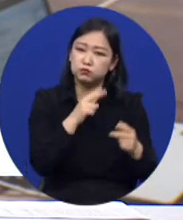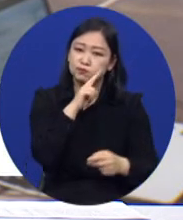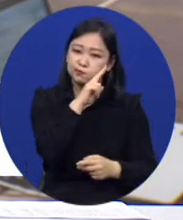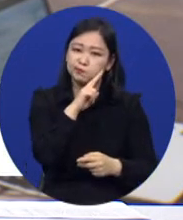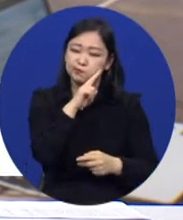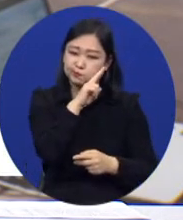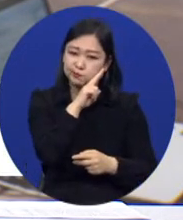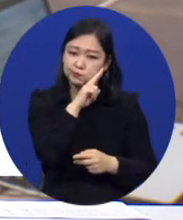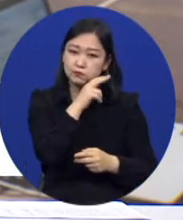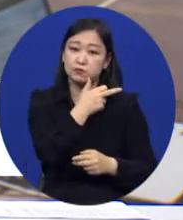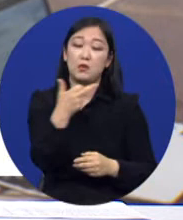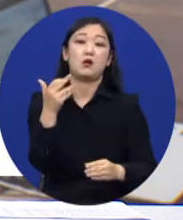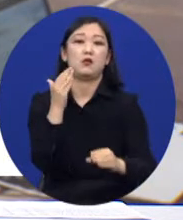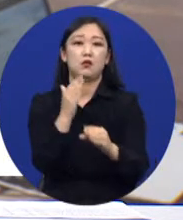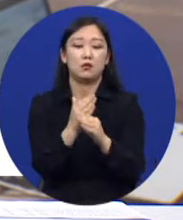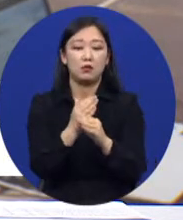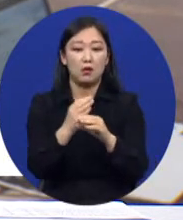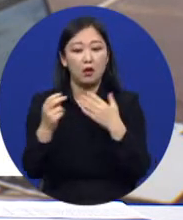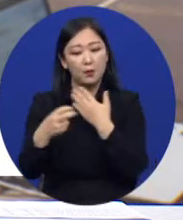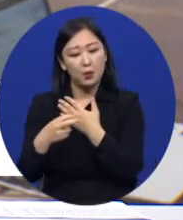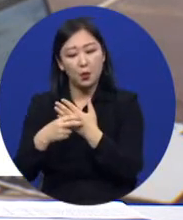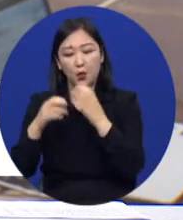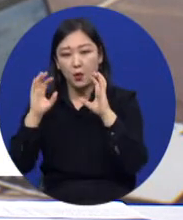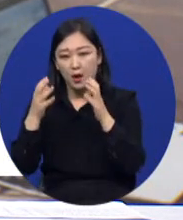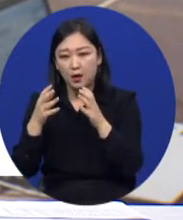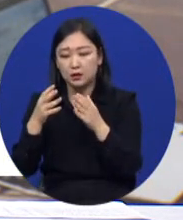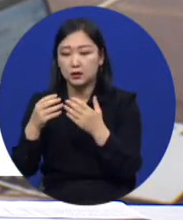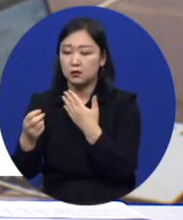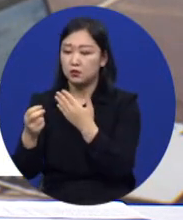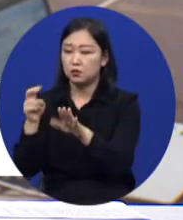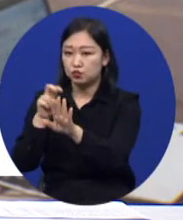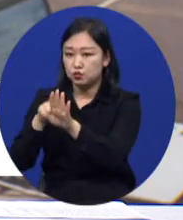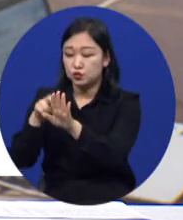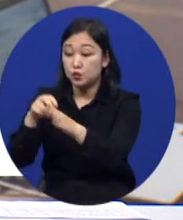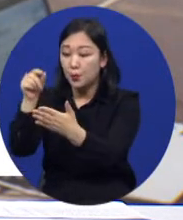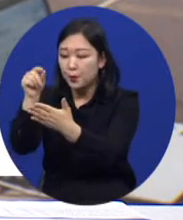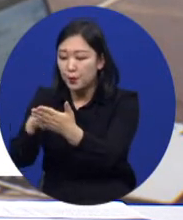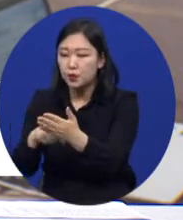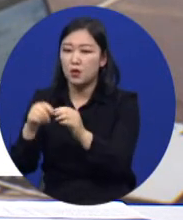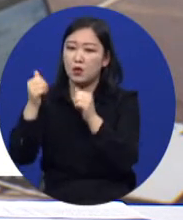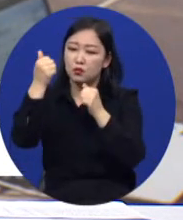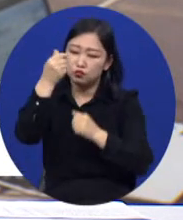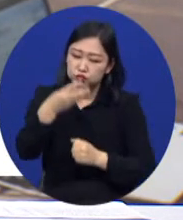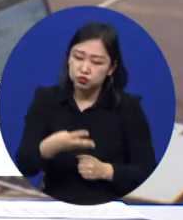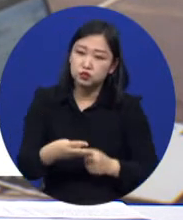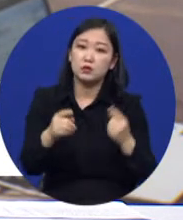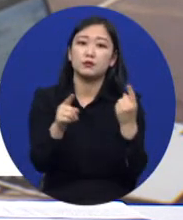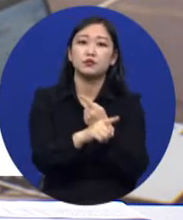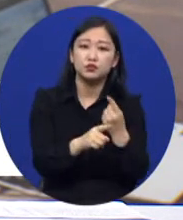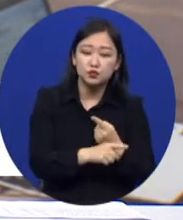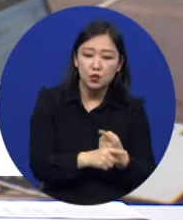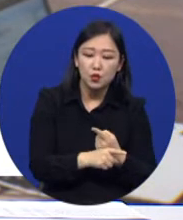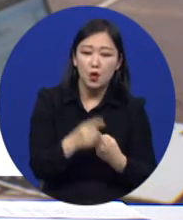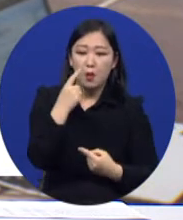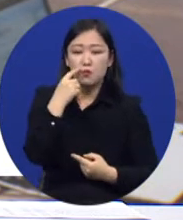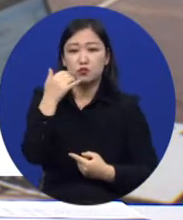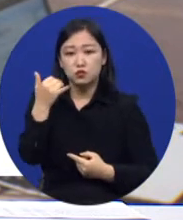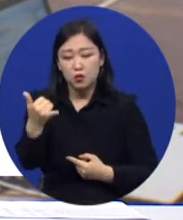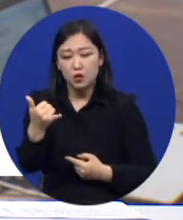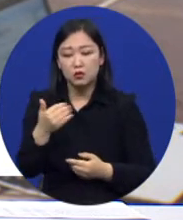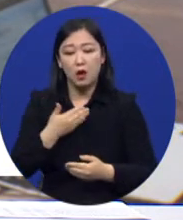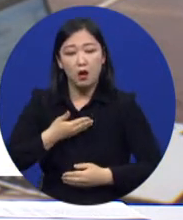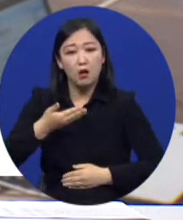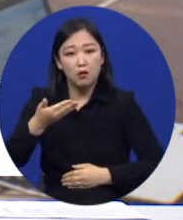병원 측이 아기의 진료기록을 여러 차례 삭제 수정 했고 이 잘못된 약물투여 사실을 부모에게 알린